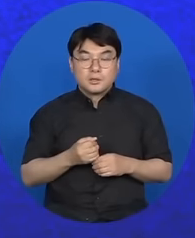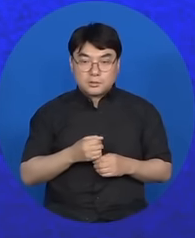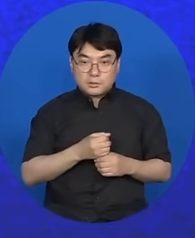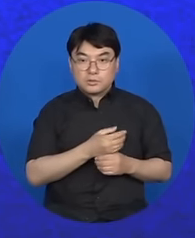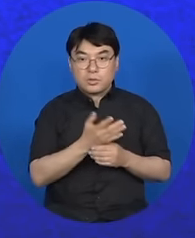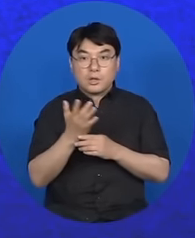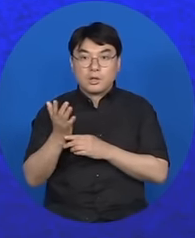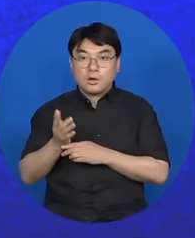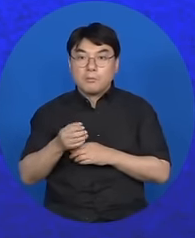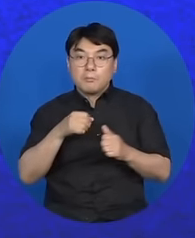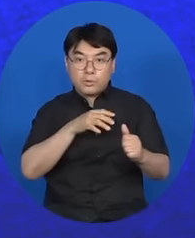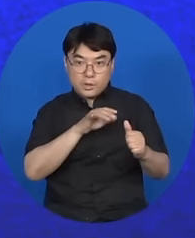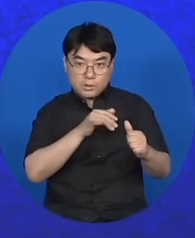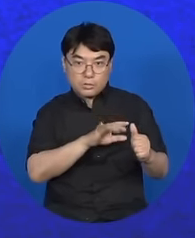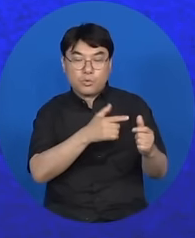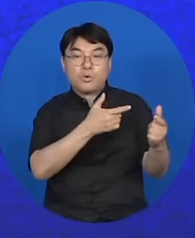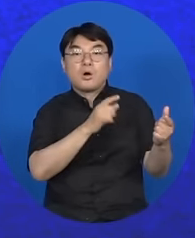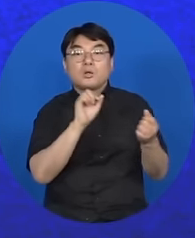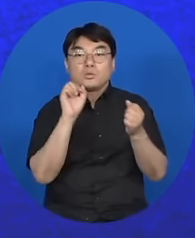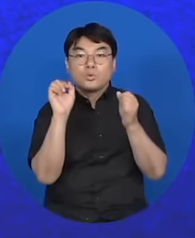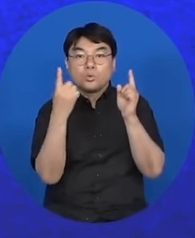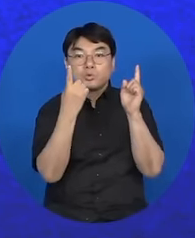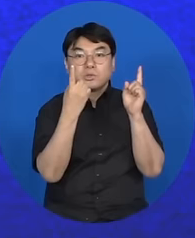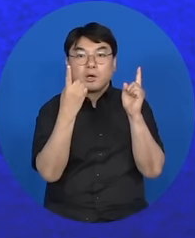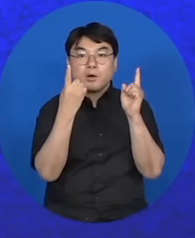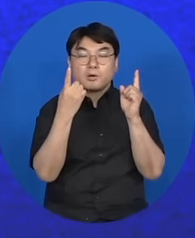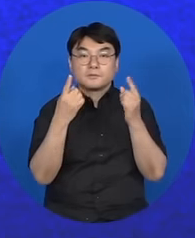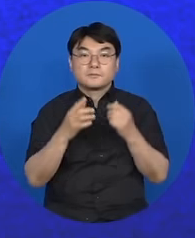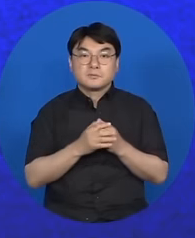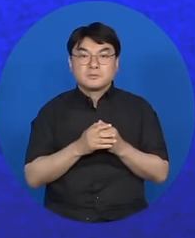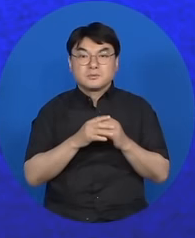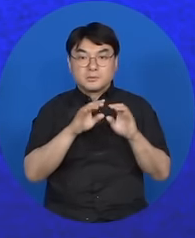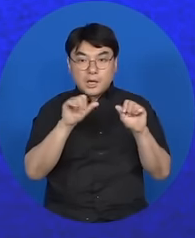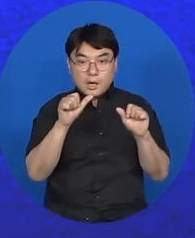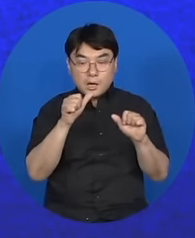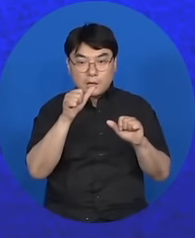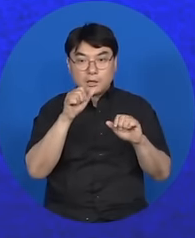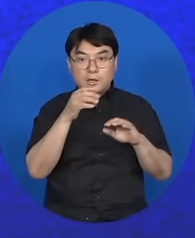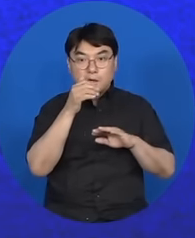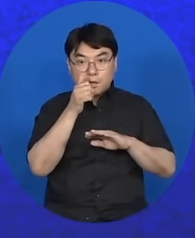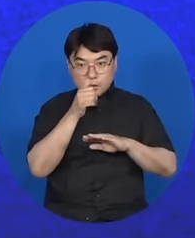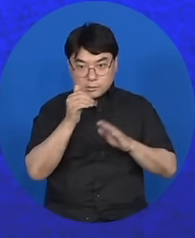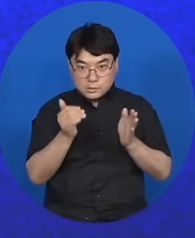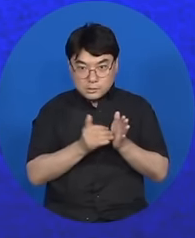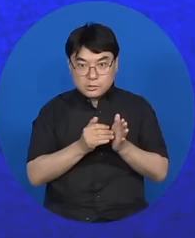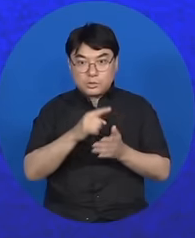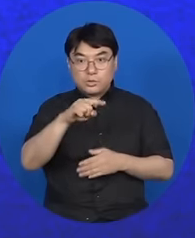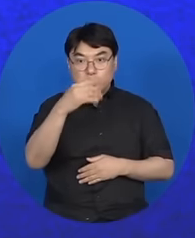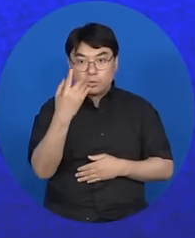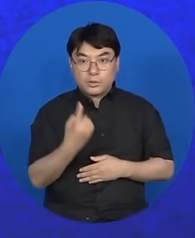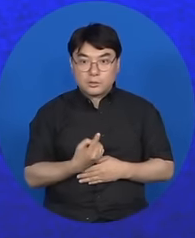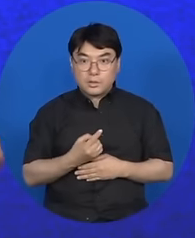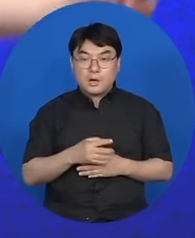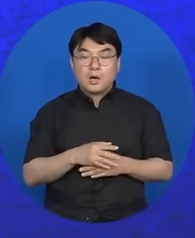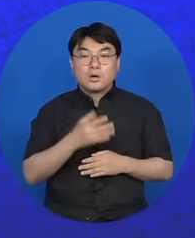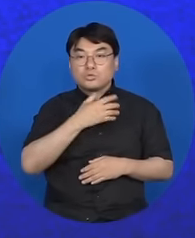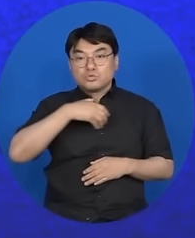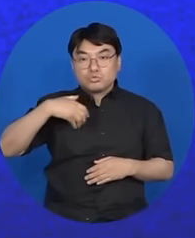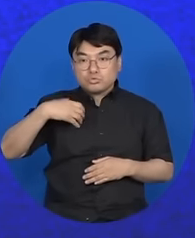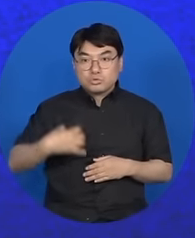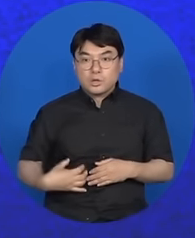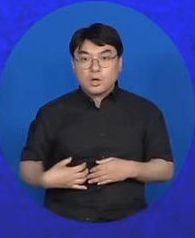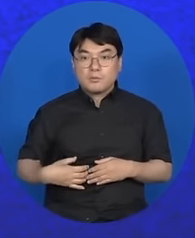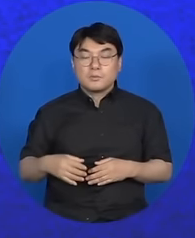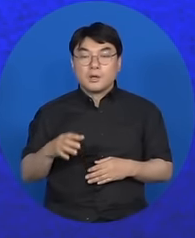그러나 동시에 땅끝이 지금 이 한국으로 들어왔어요. 중국 사람들이 들어왔습니다. 인도 사람들이 들어왔습니다. 베트남